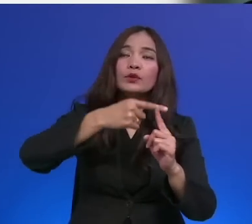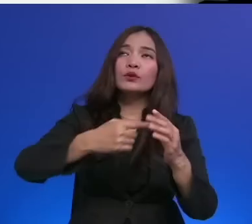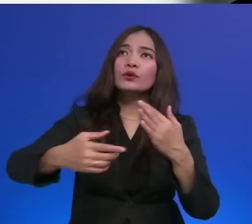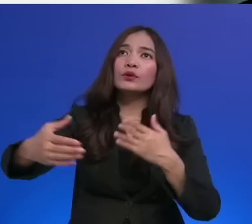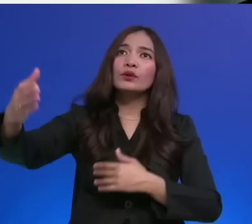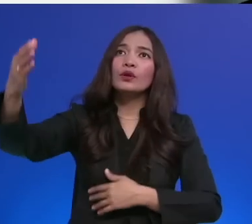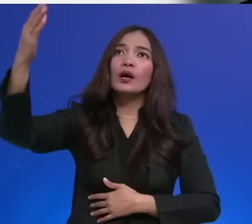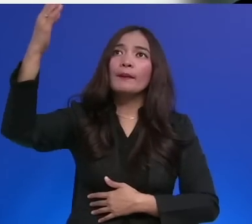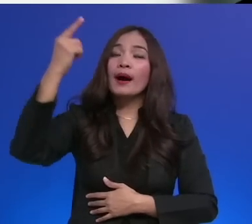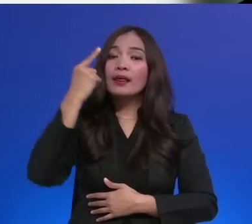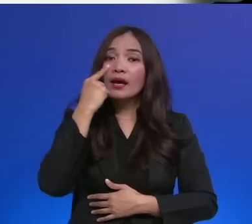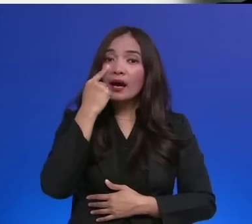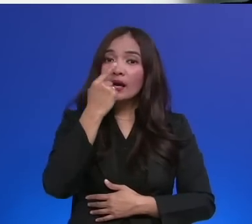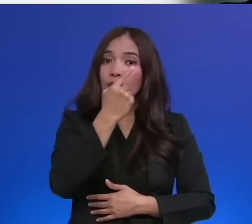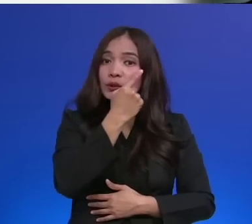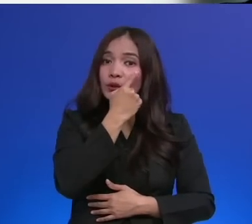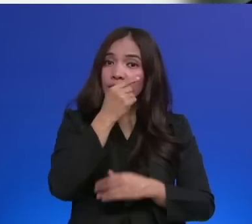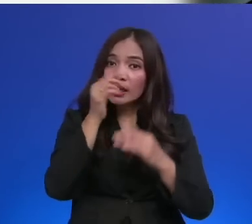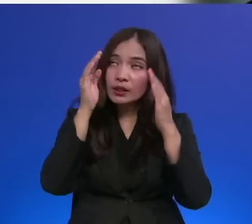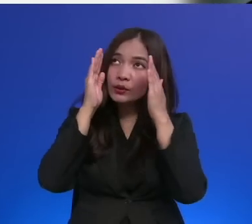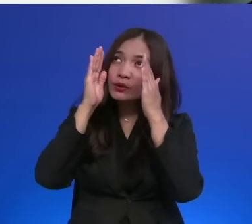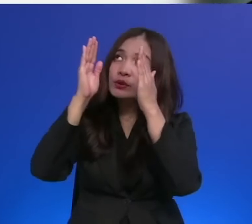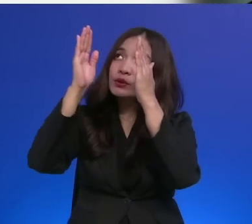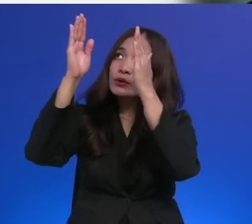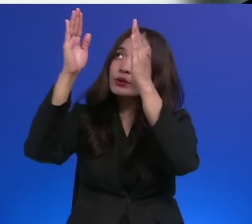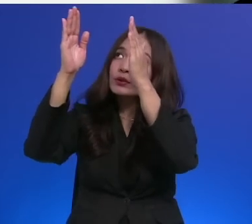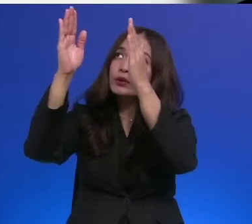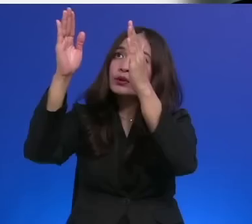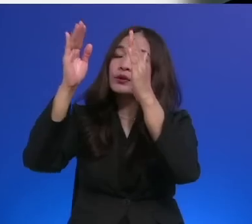Kepadamu mataku tertuju,